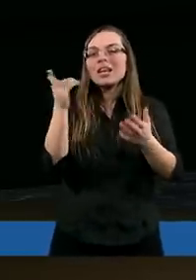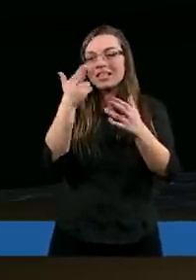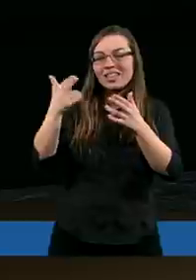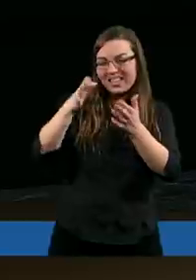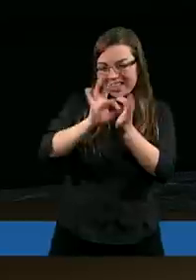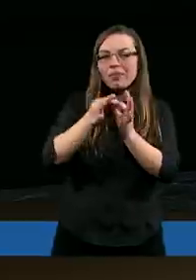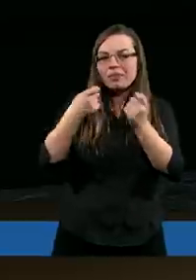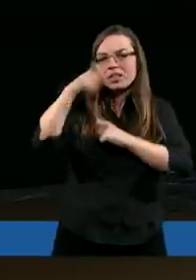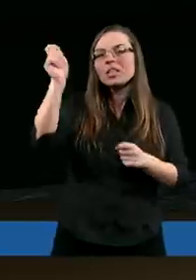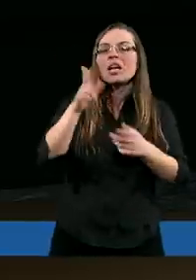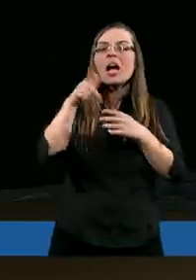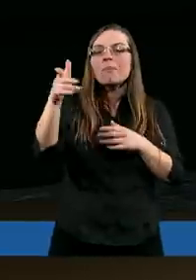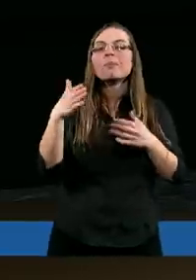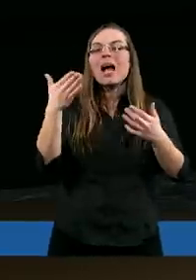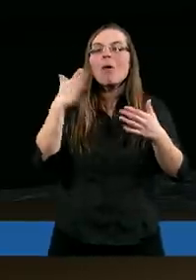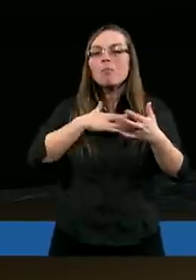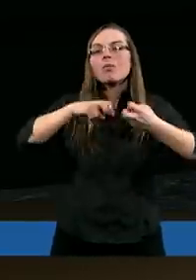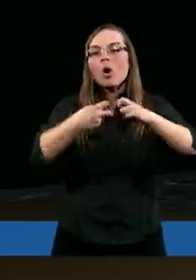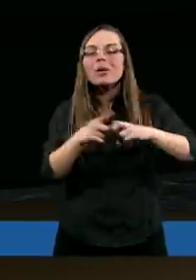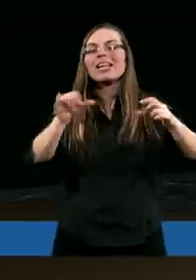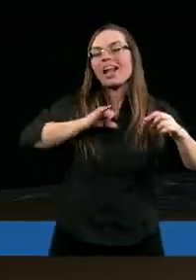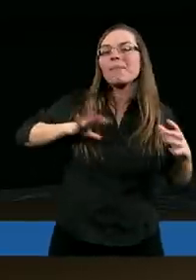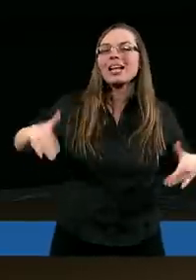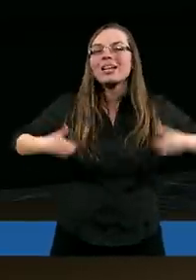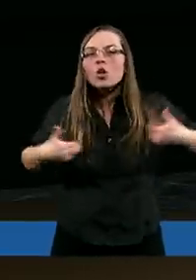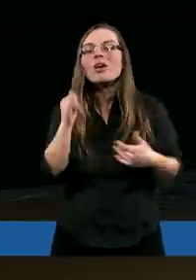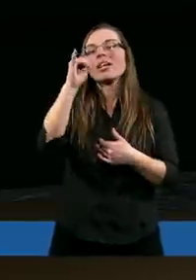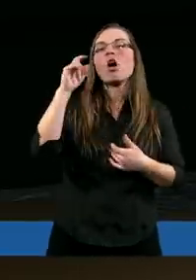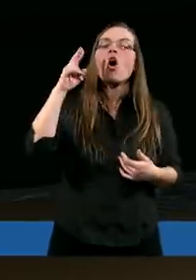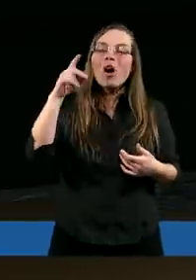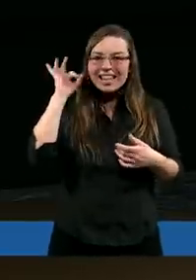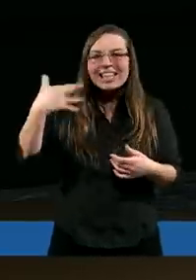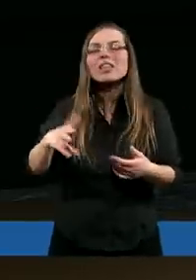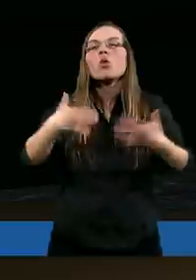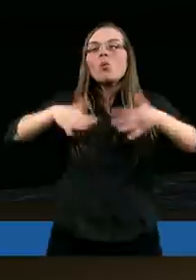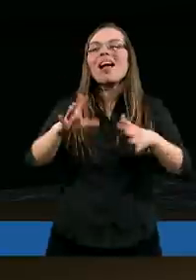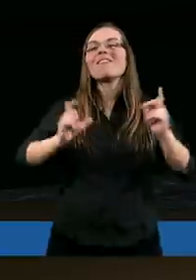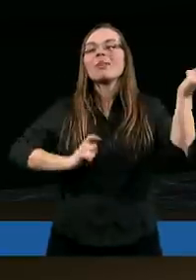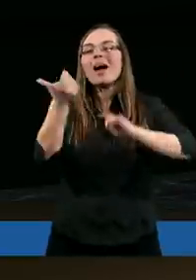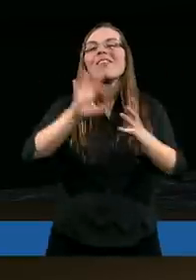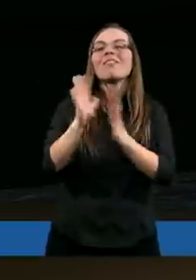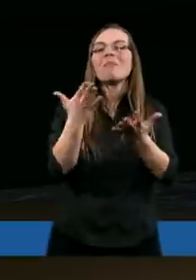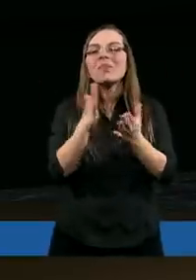koniec, a miał problemy sam ze zdrowiem, jego syn uległ wypadkowi w międzyczasie,